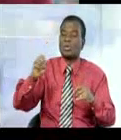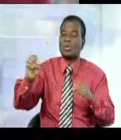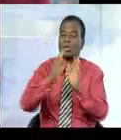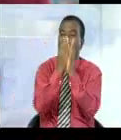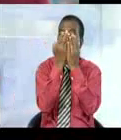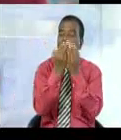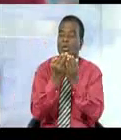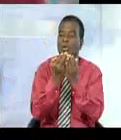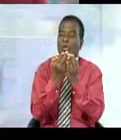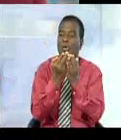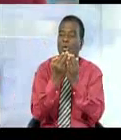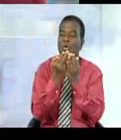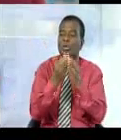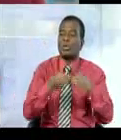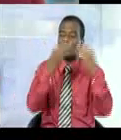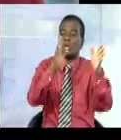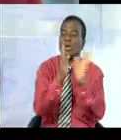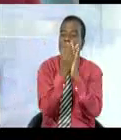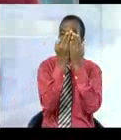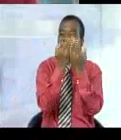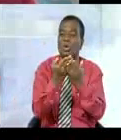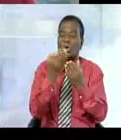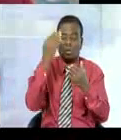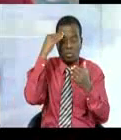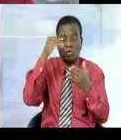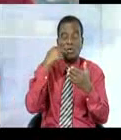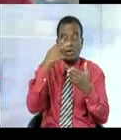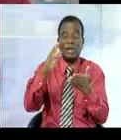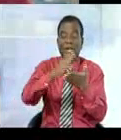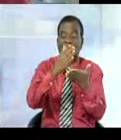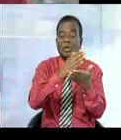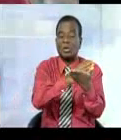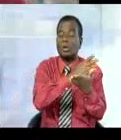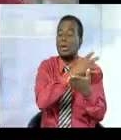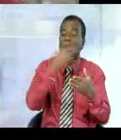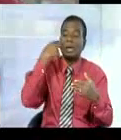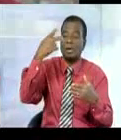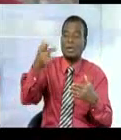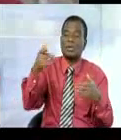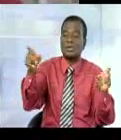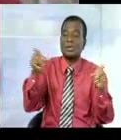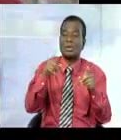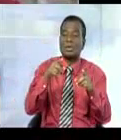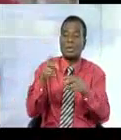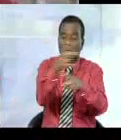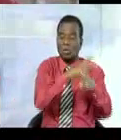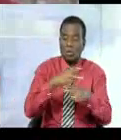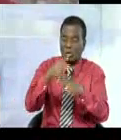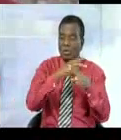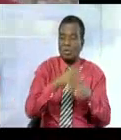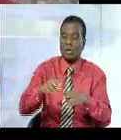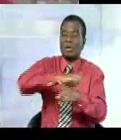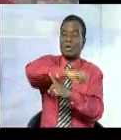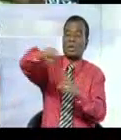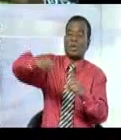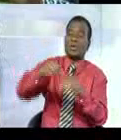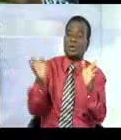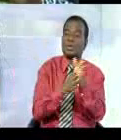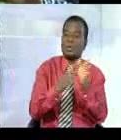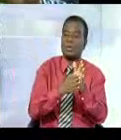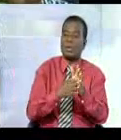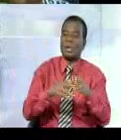de suivi, des leçons et également de suivi de l'environnement scolaire.